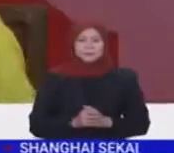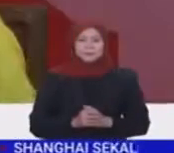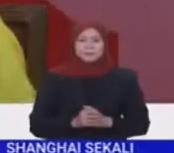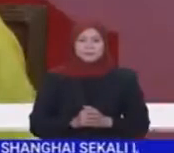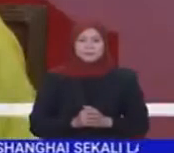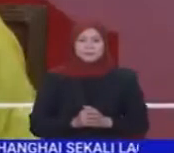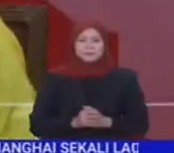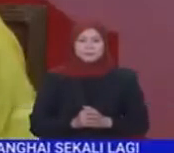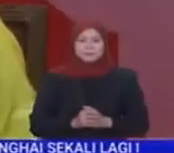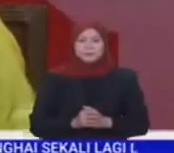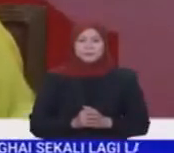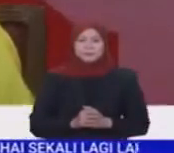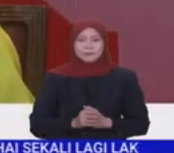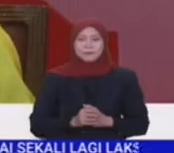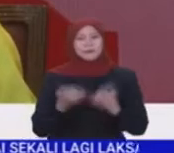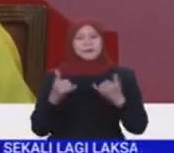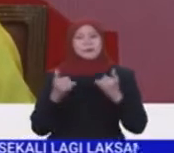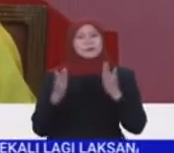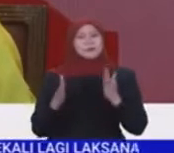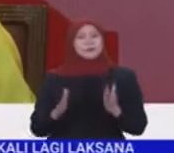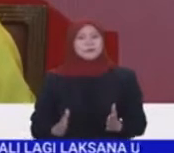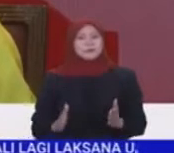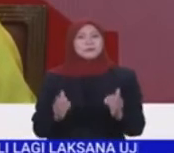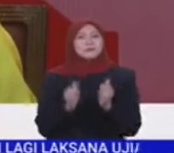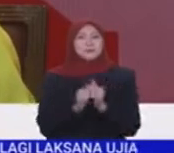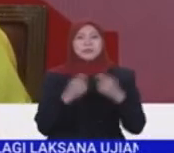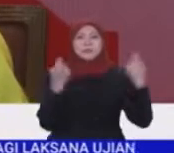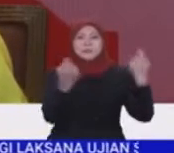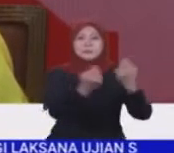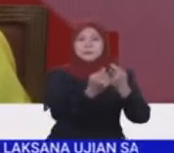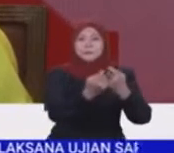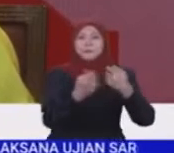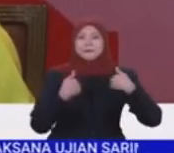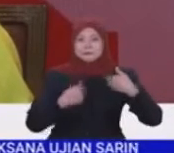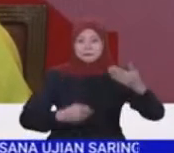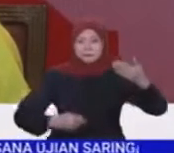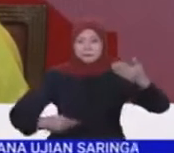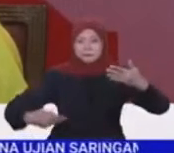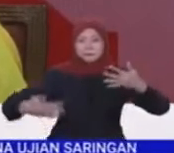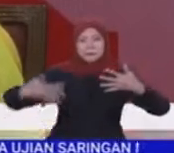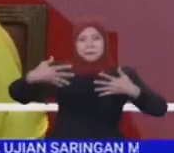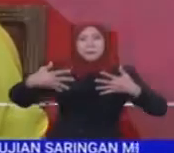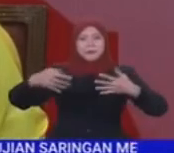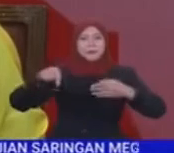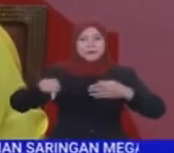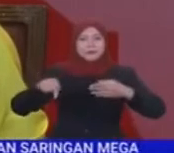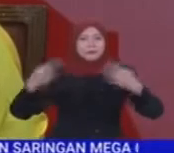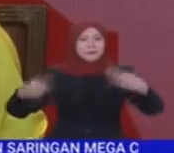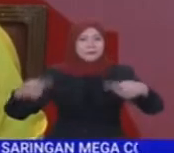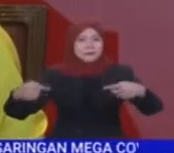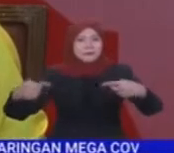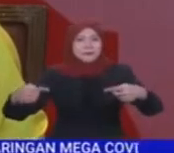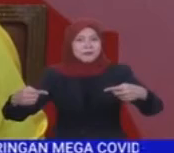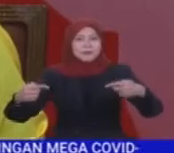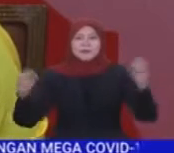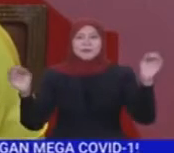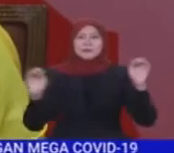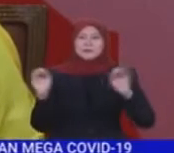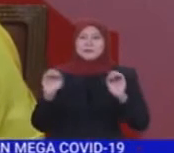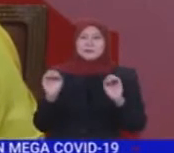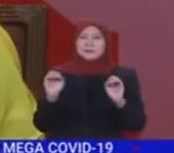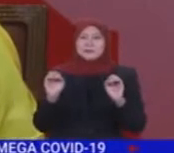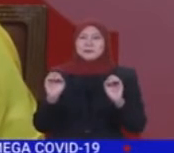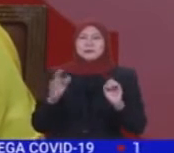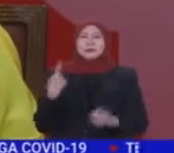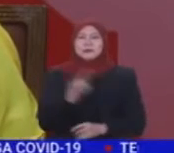Kita dah bermain dengan tim-tim yang berada di ranking atas kita. So bagi saya tak ada yang mustahil lah